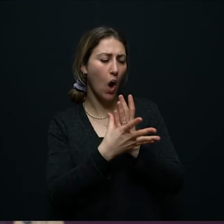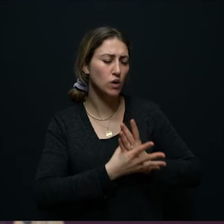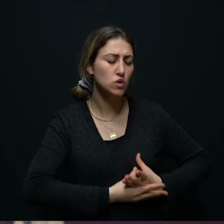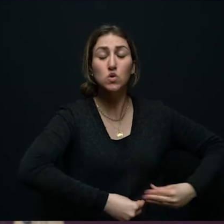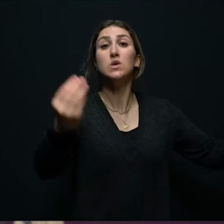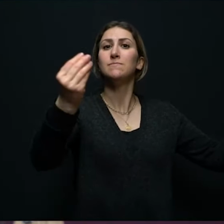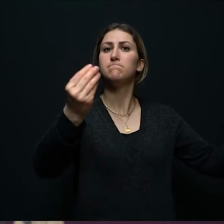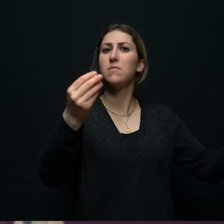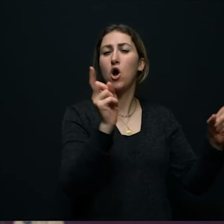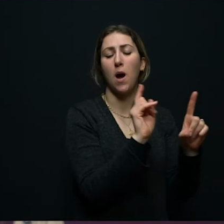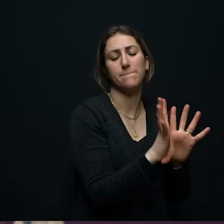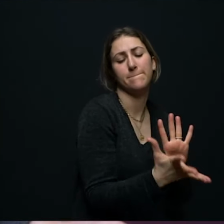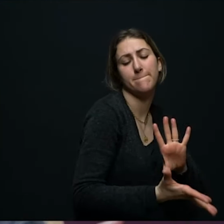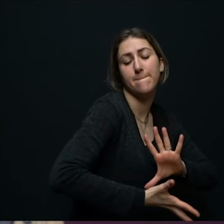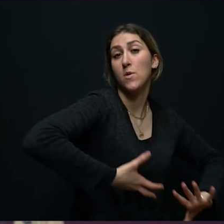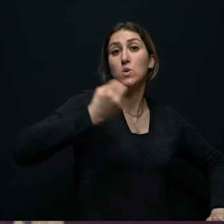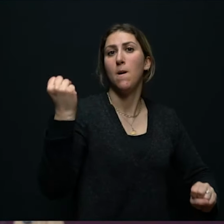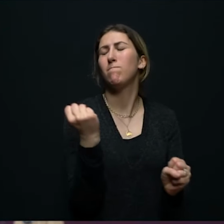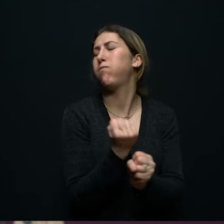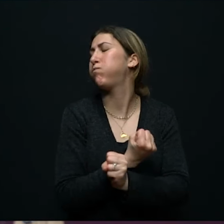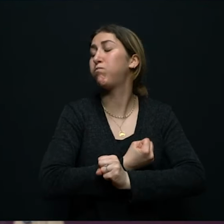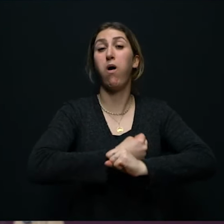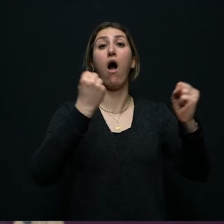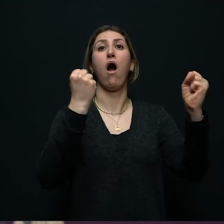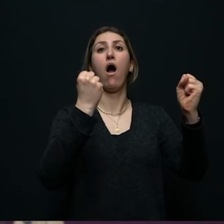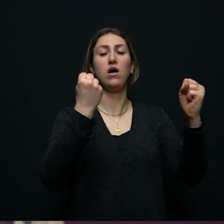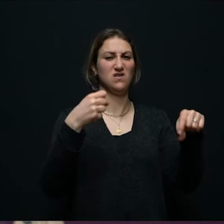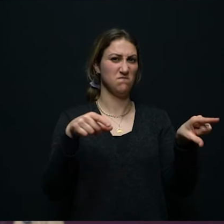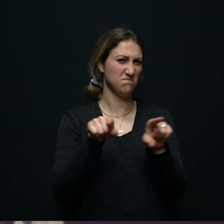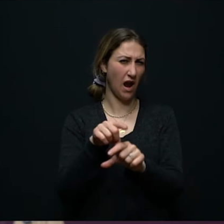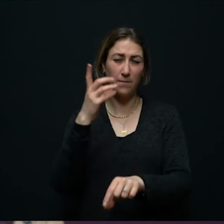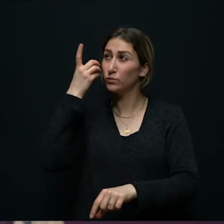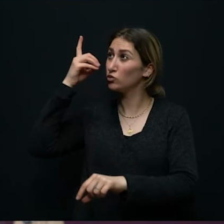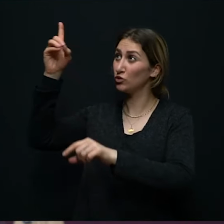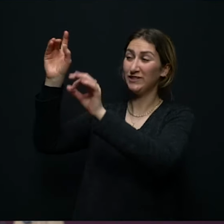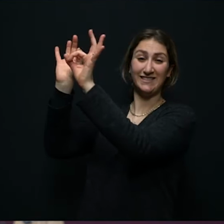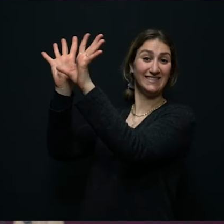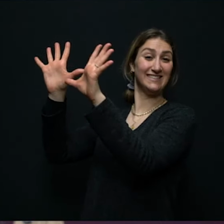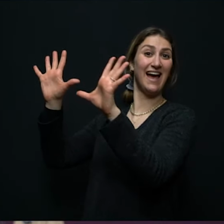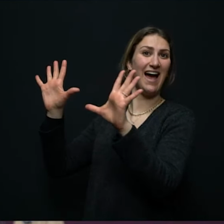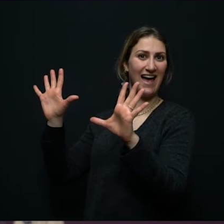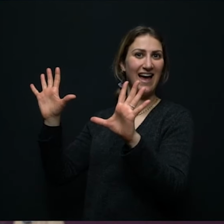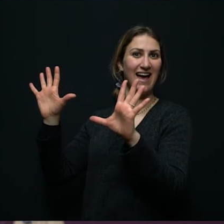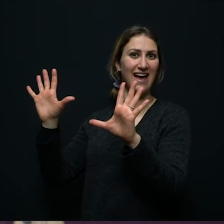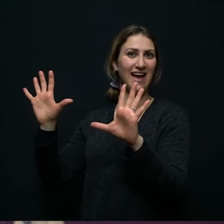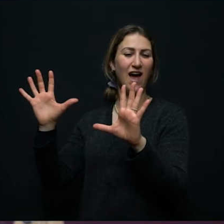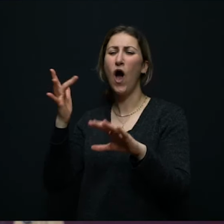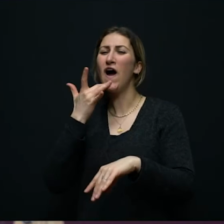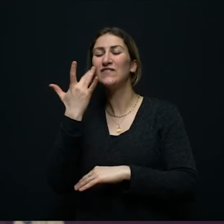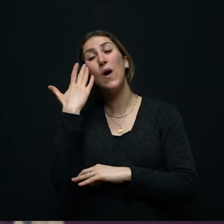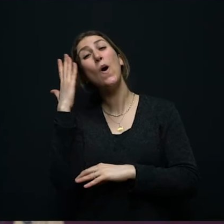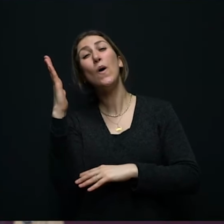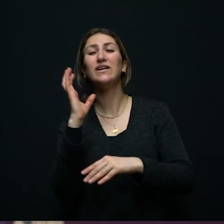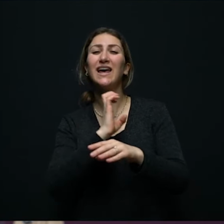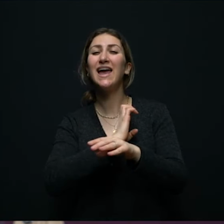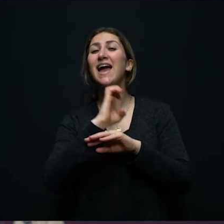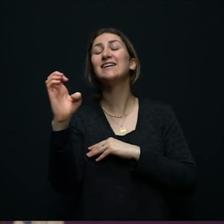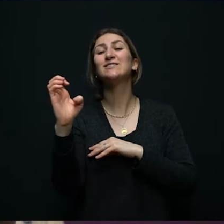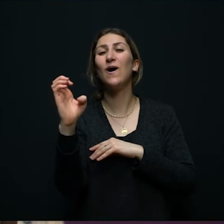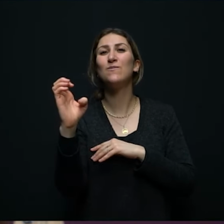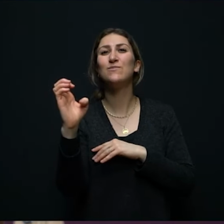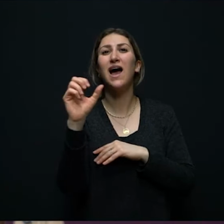plein d'exemples comme saana niasse et zafira je veux dire il aurait pas grand monde dans l'église aujourd'hui